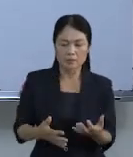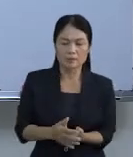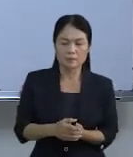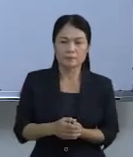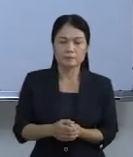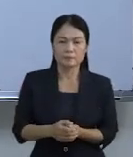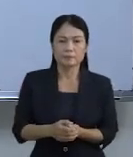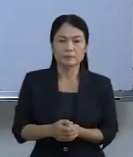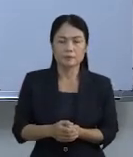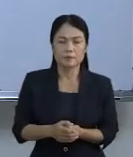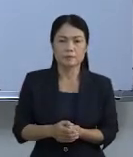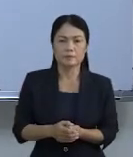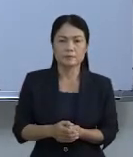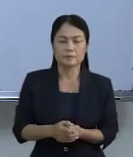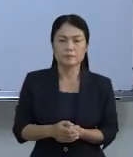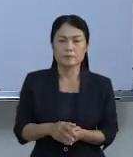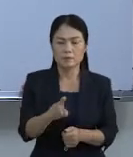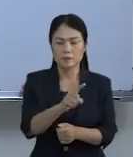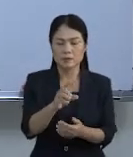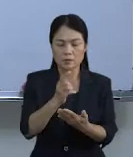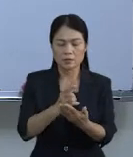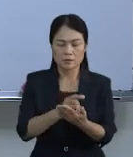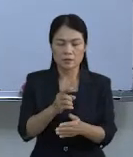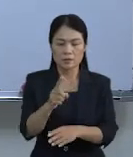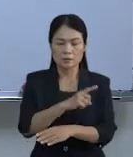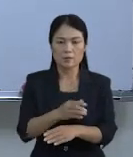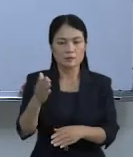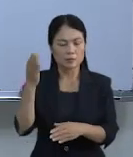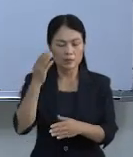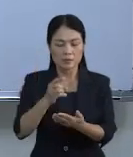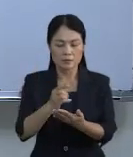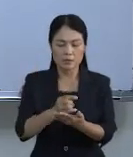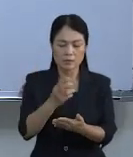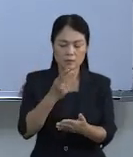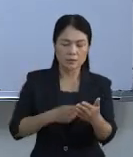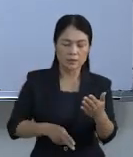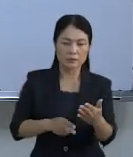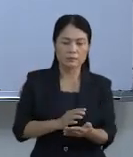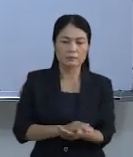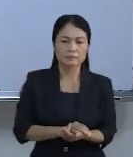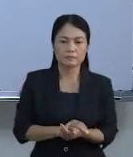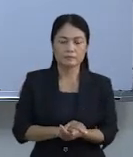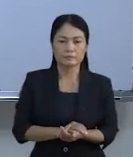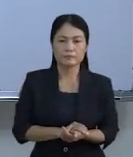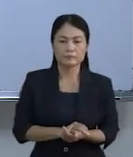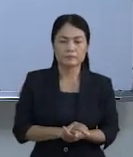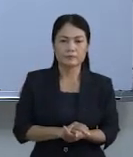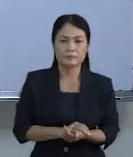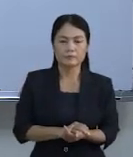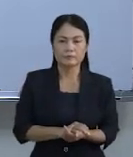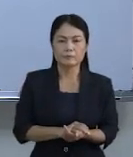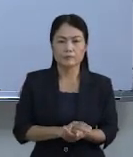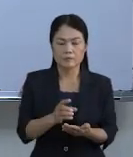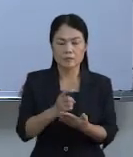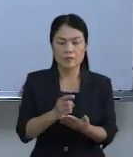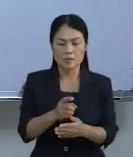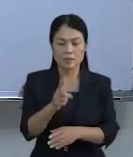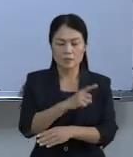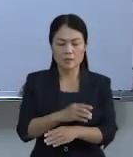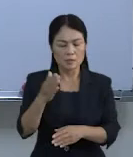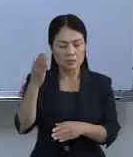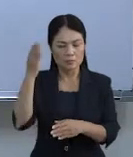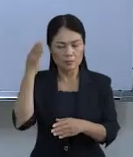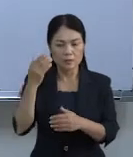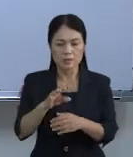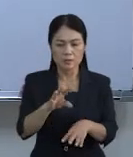nè con á bà chẳng ta mới riêng ngay muốn dưng riêng bì mới riêng là vậy con bà vì ngày muốn dương riêng một